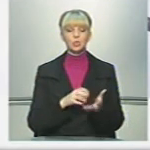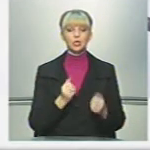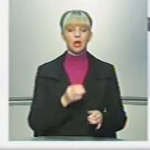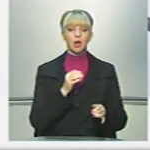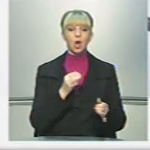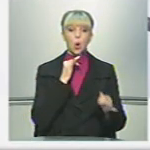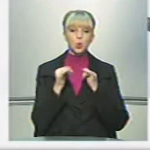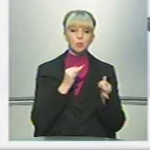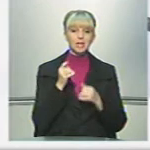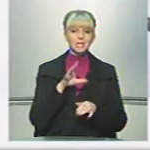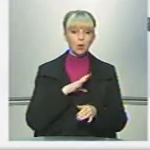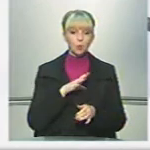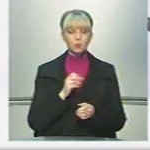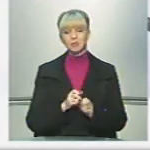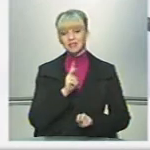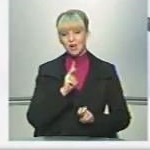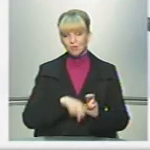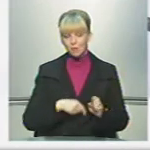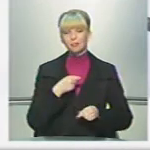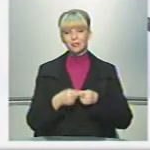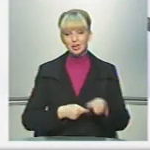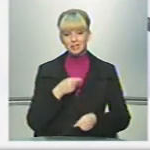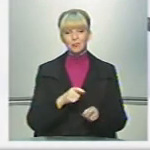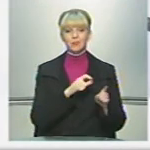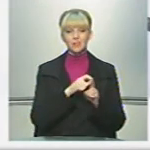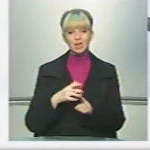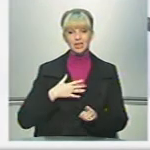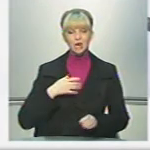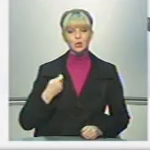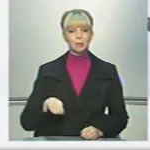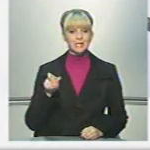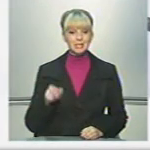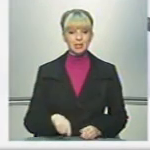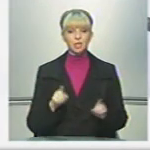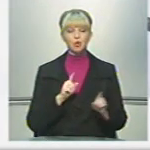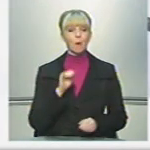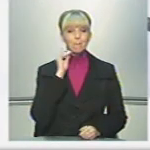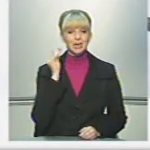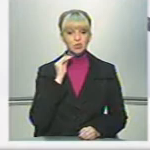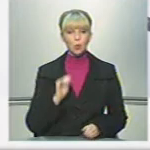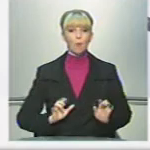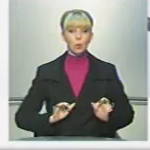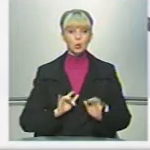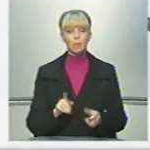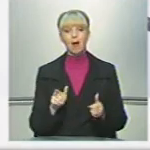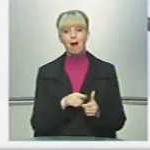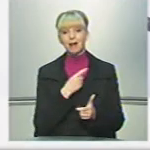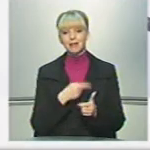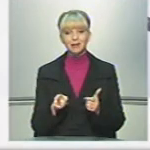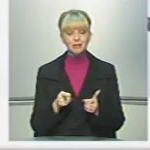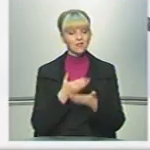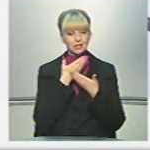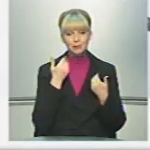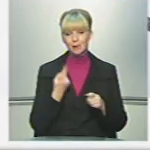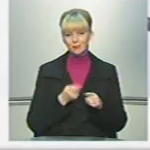які там велися, завершилися традиційною фразою нашого президента, що Мінському процесу альтернативи нема.